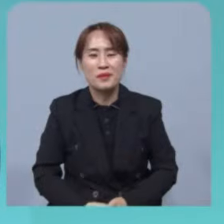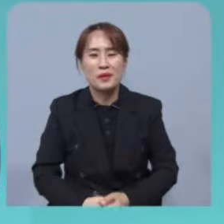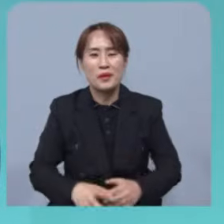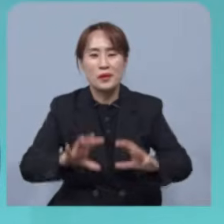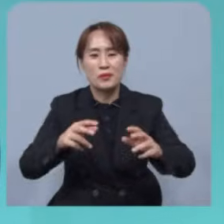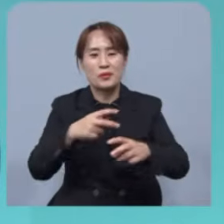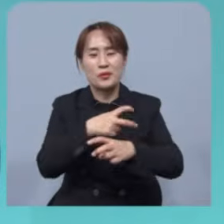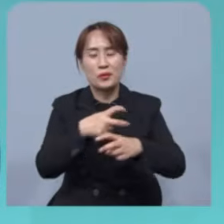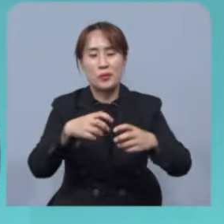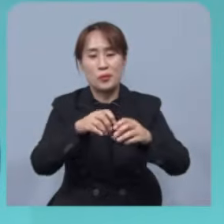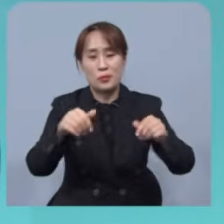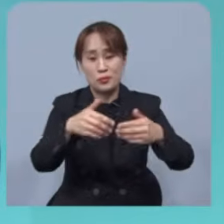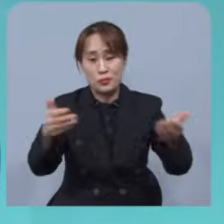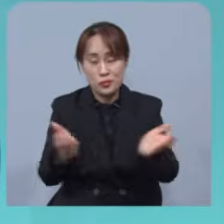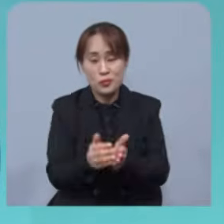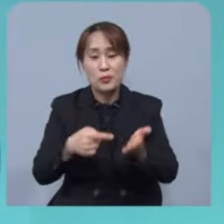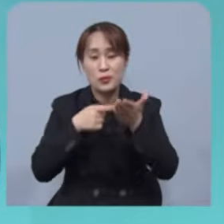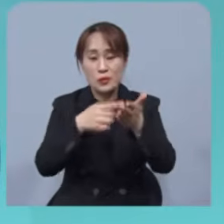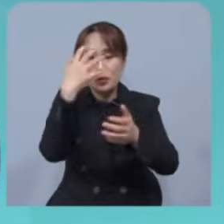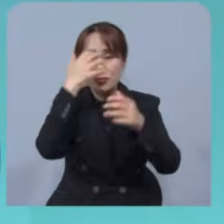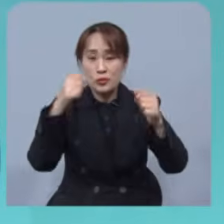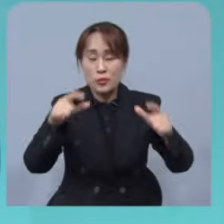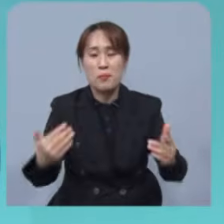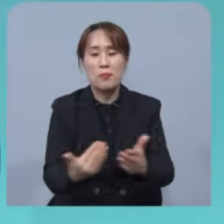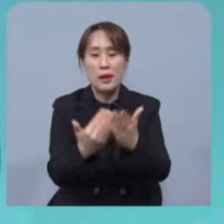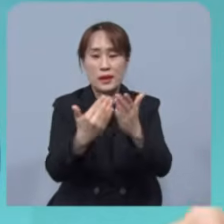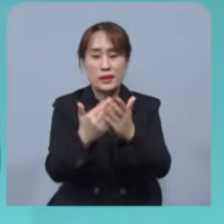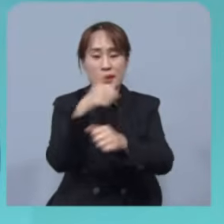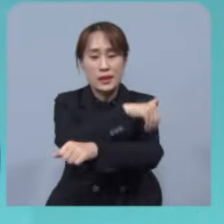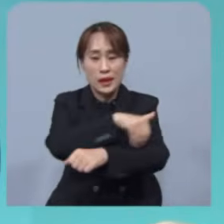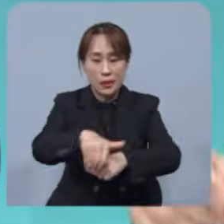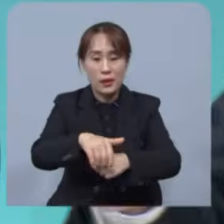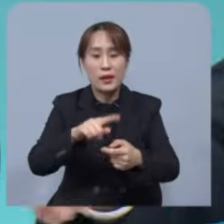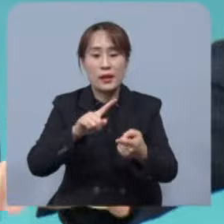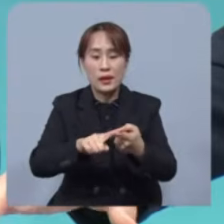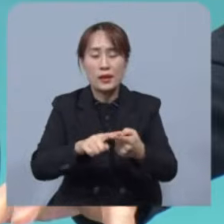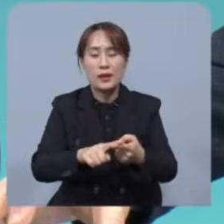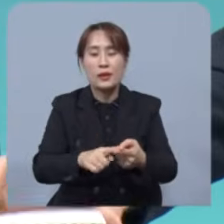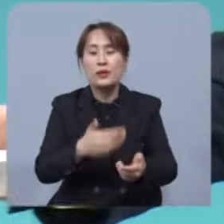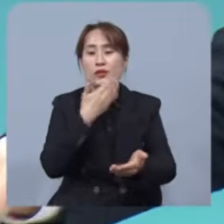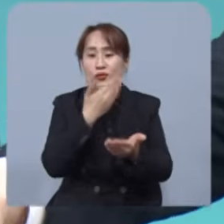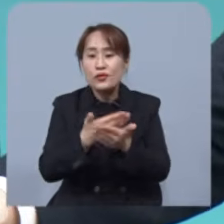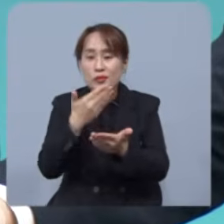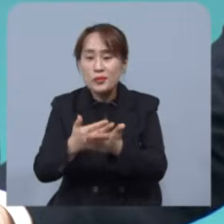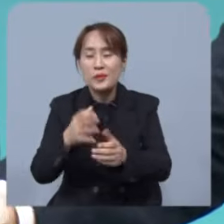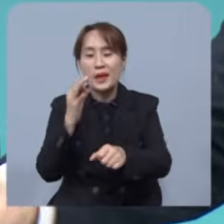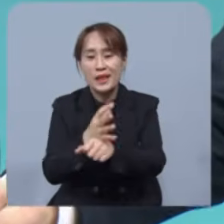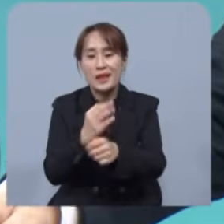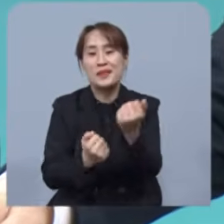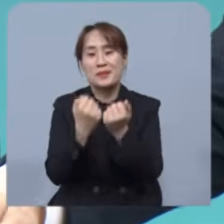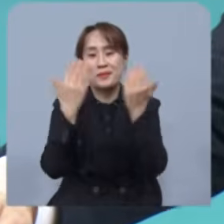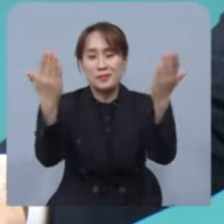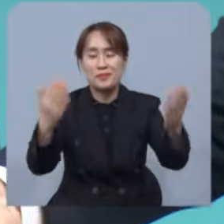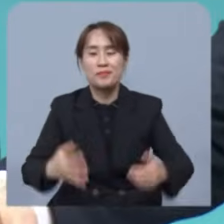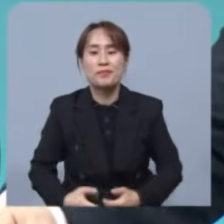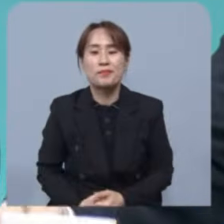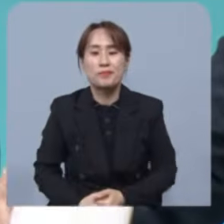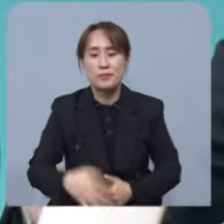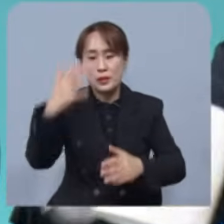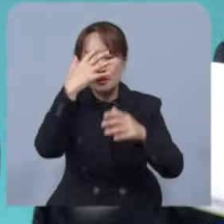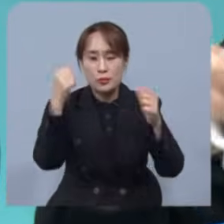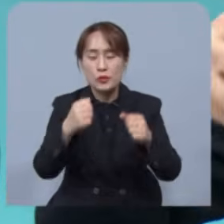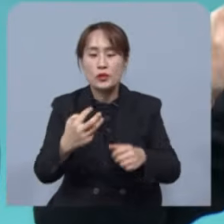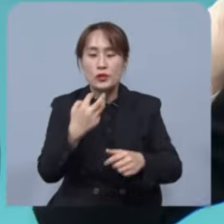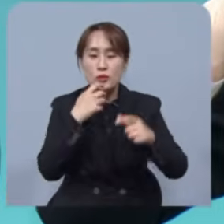국토부 보고 드리겠습니다. 충북의 발전 방향을 핵심 위주로 간단히 말씀드리겠습니다.